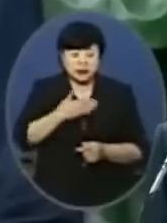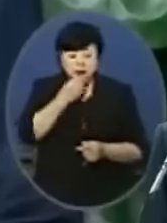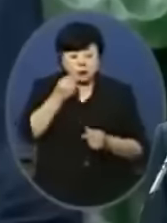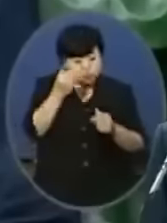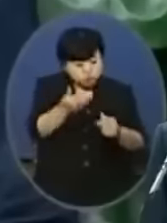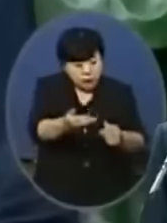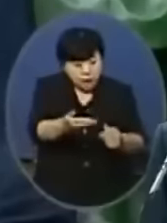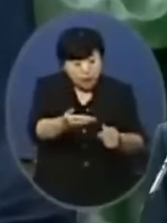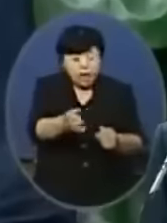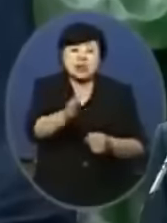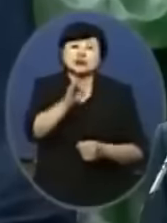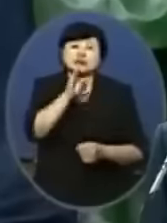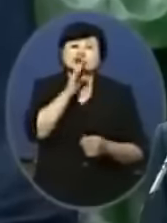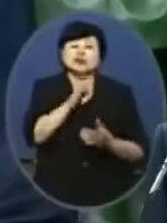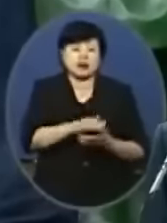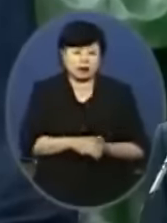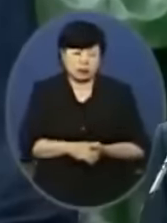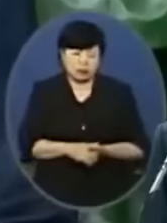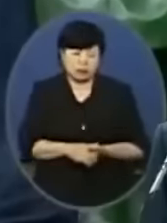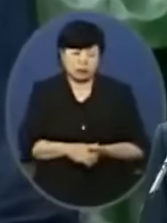복을 준다는 것은 진짜인 것입니다.